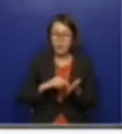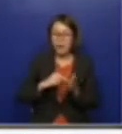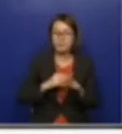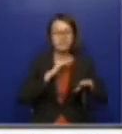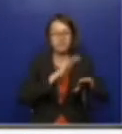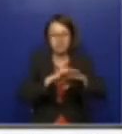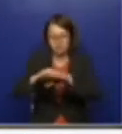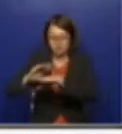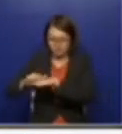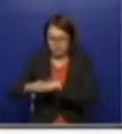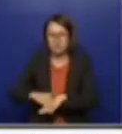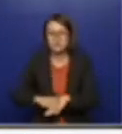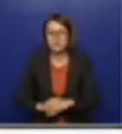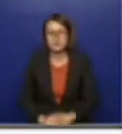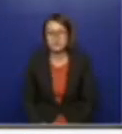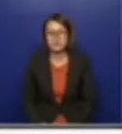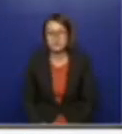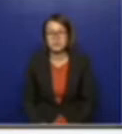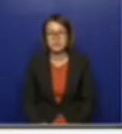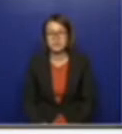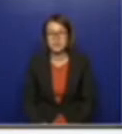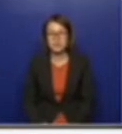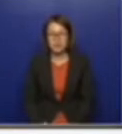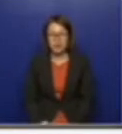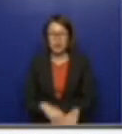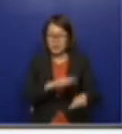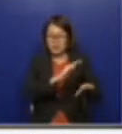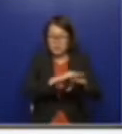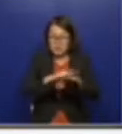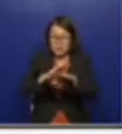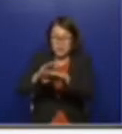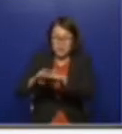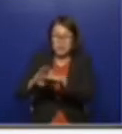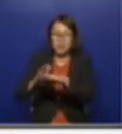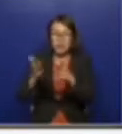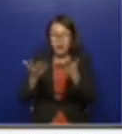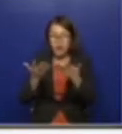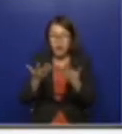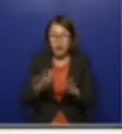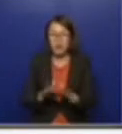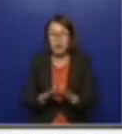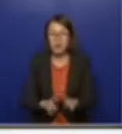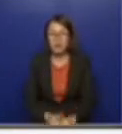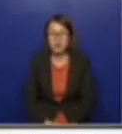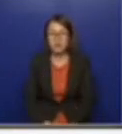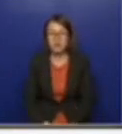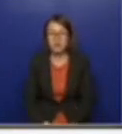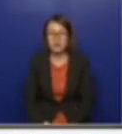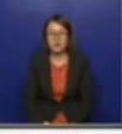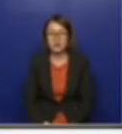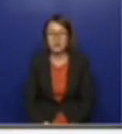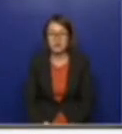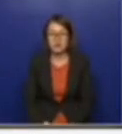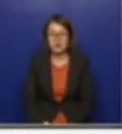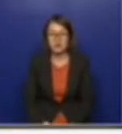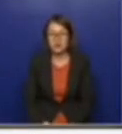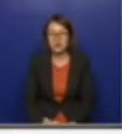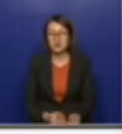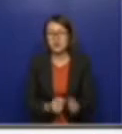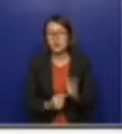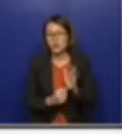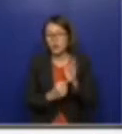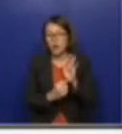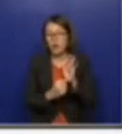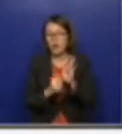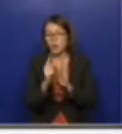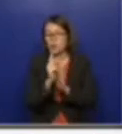ถ้าเข้าสู่กระบวนการที่จะเชิญชวนผู้มีสิทธิ์เลือกตั้งตามจำนวนนะครับเช่นกฎหมาย